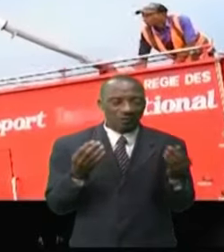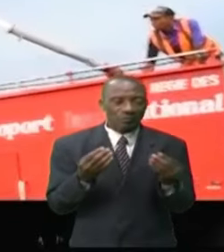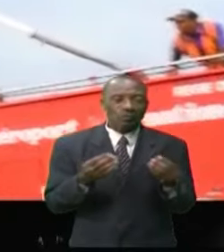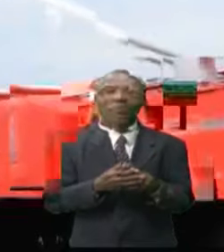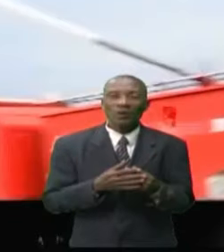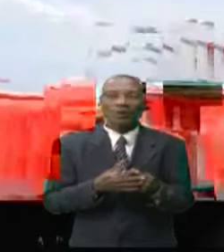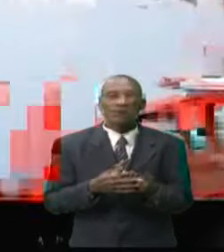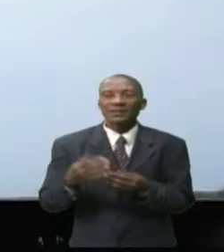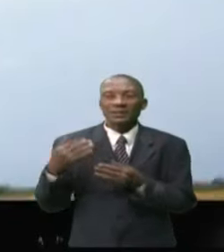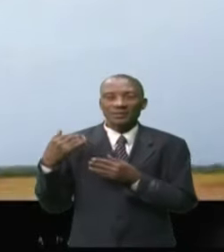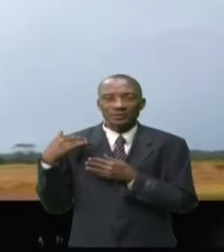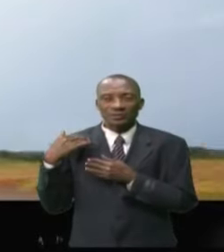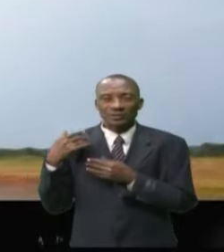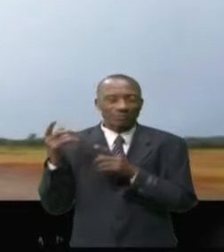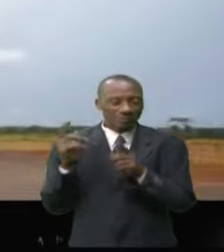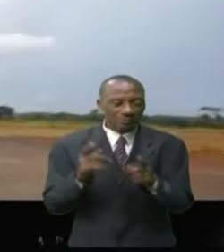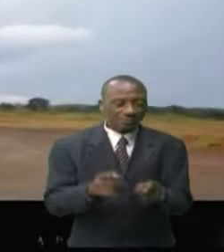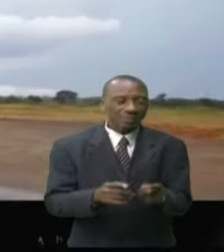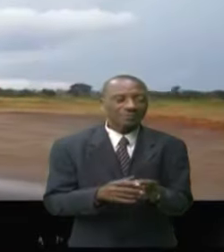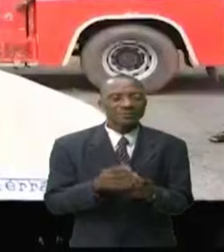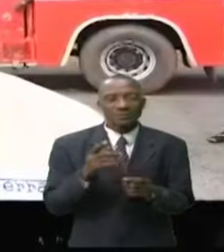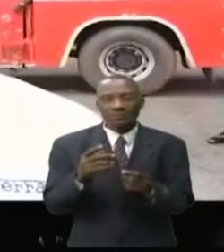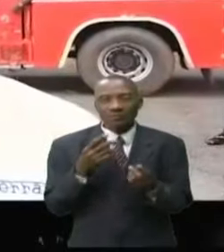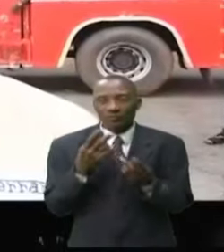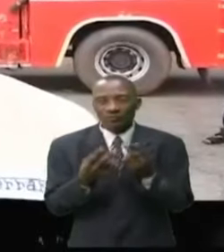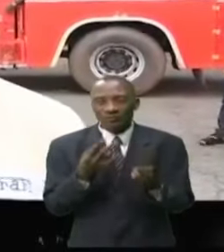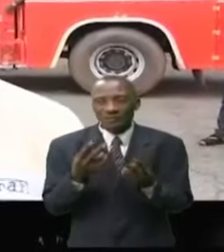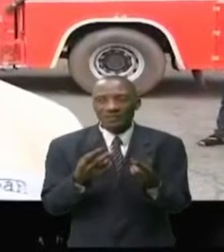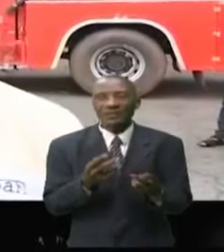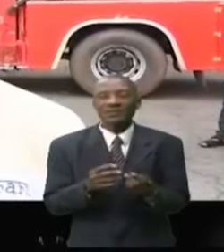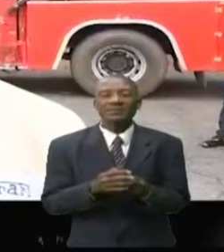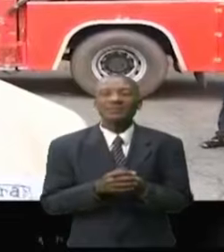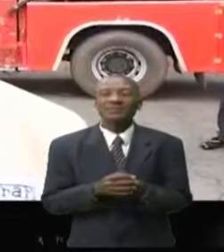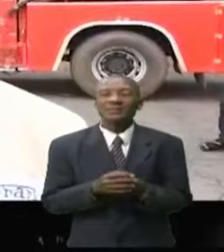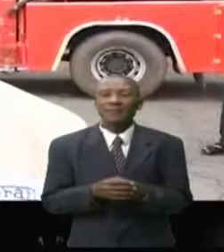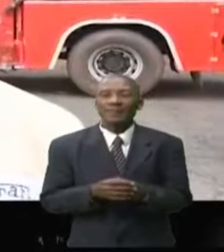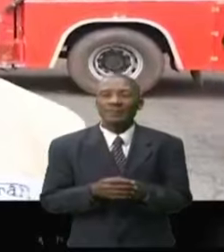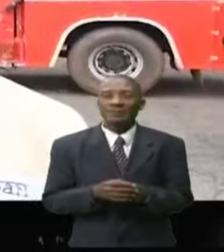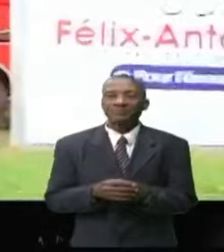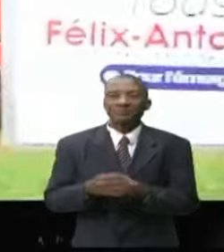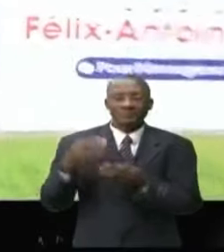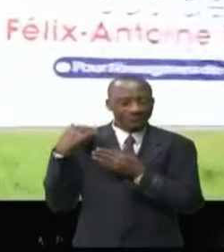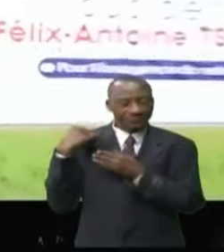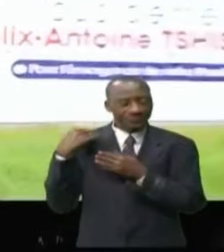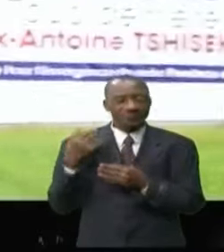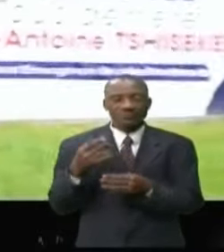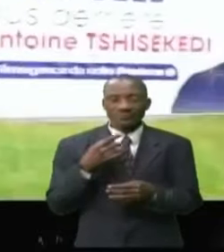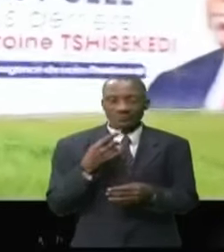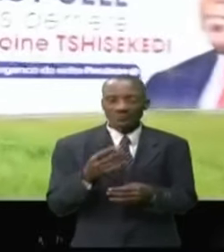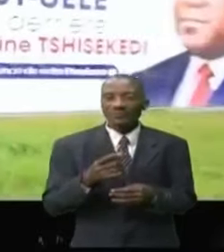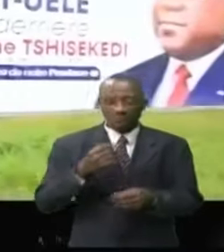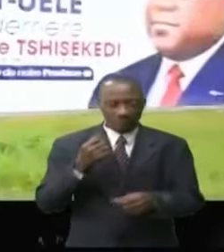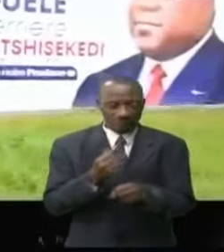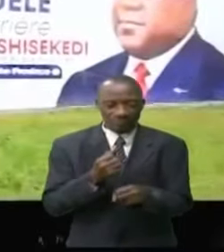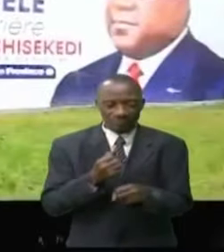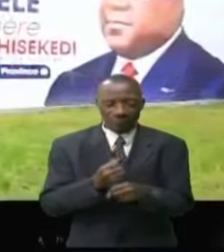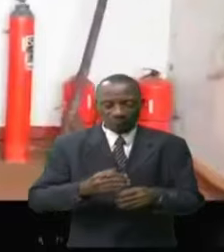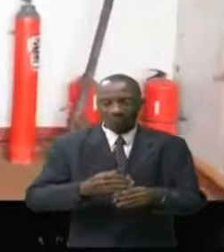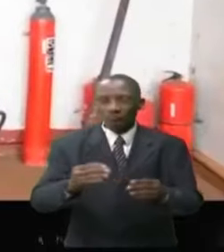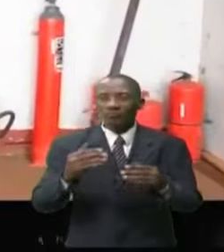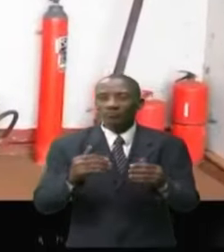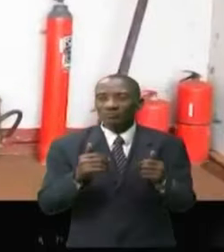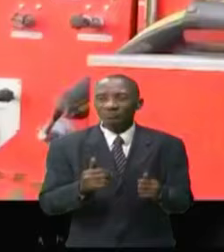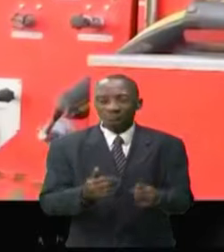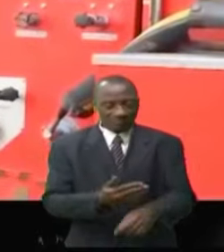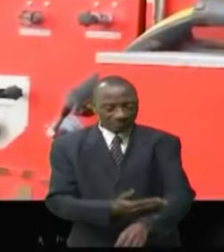caserne antiincendie est mise à jour ce qui est rassurant l'aéroport est doté les moy de sécurité nous avons un véhicule